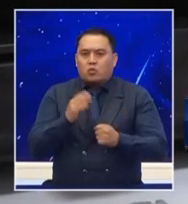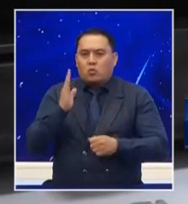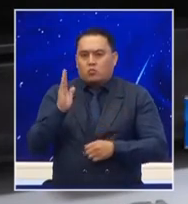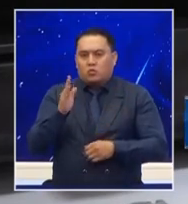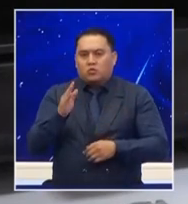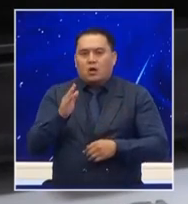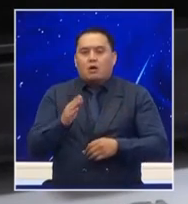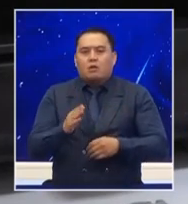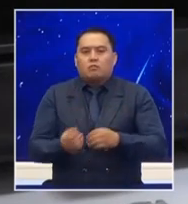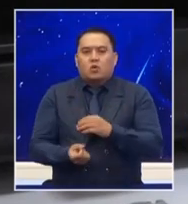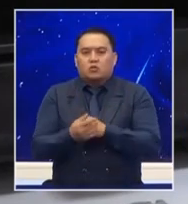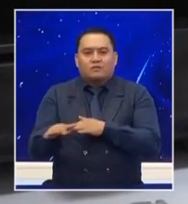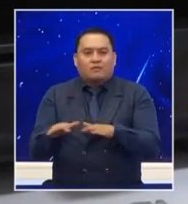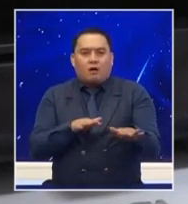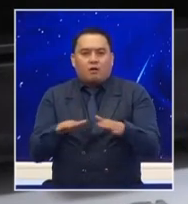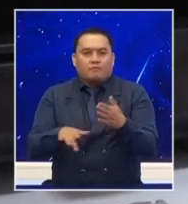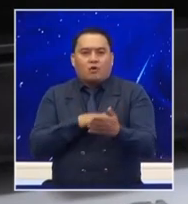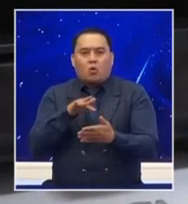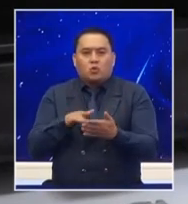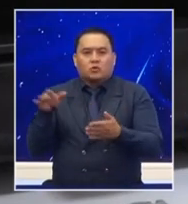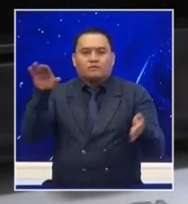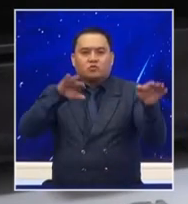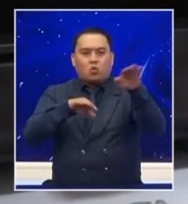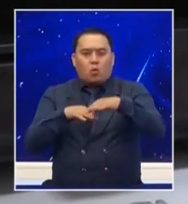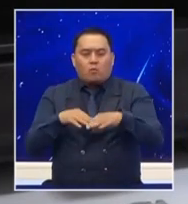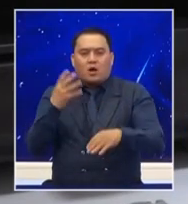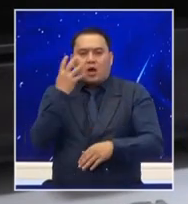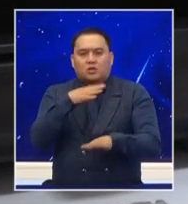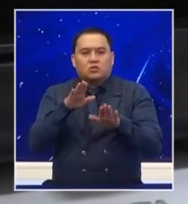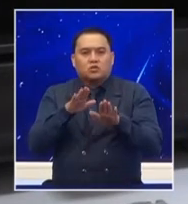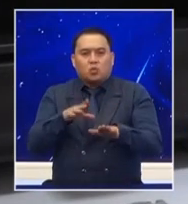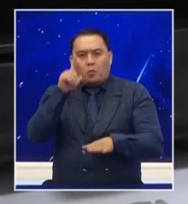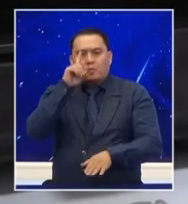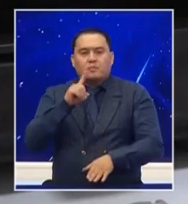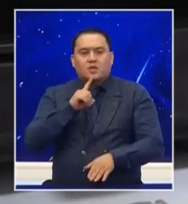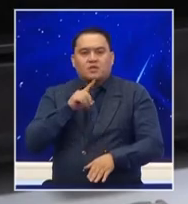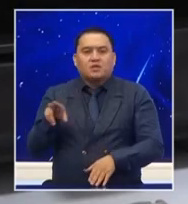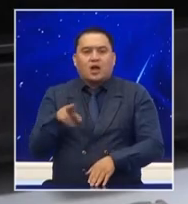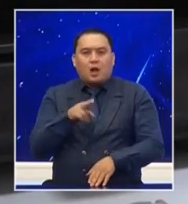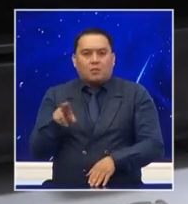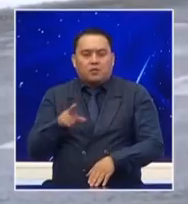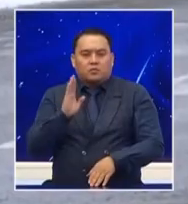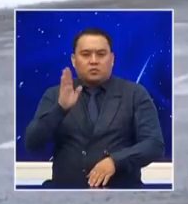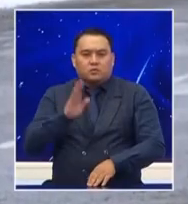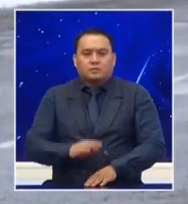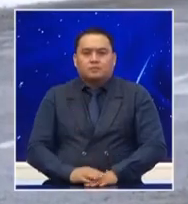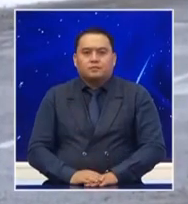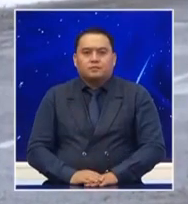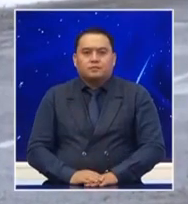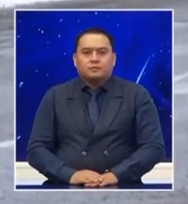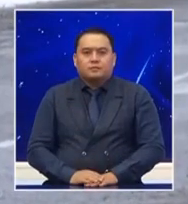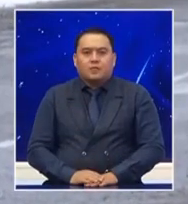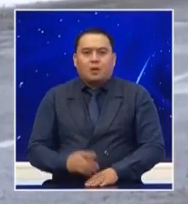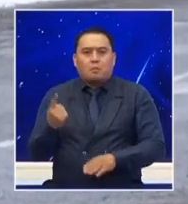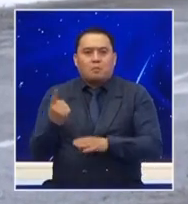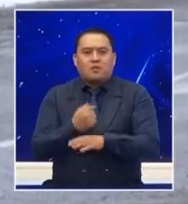Часто будет образовываться гололед. В горах будет туман. Потепление ожидается только в конце месяца, в последней декаде. Первая